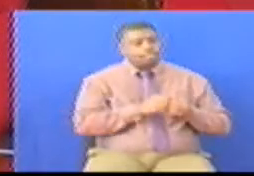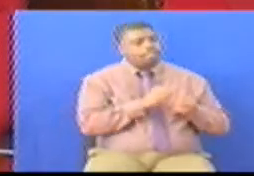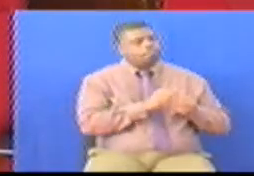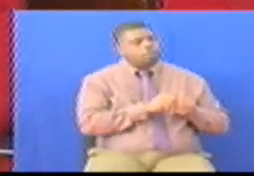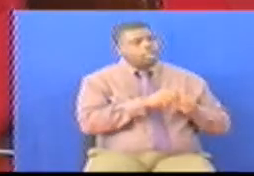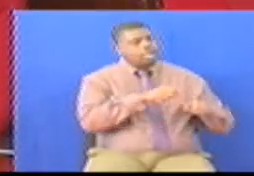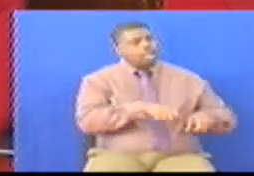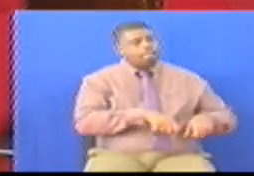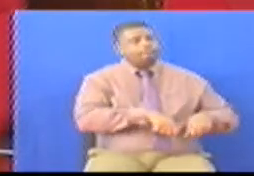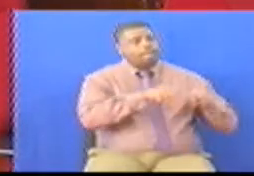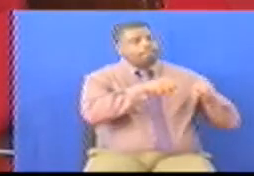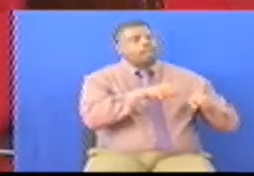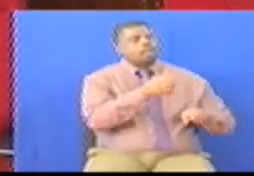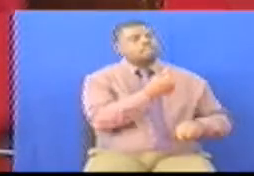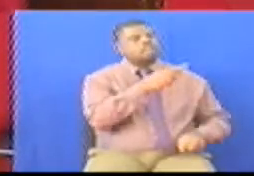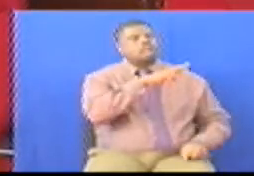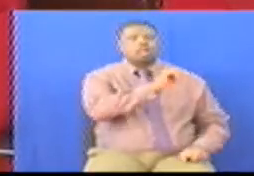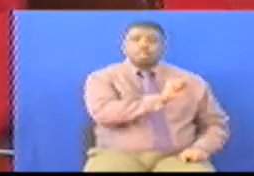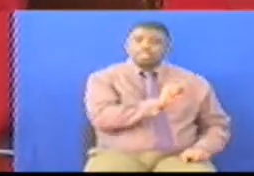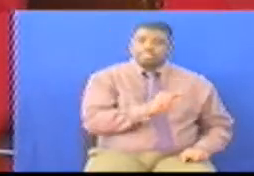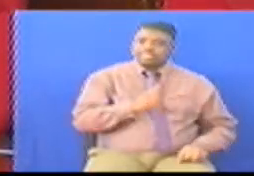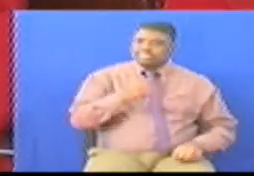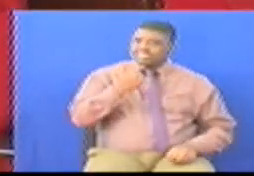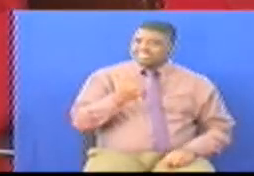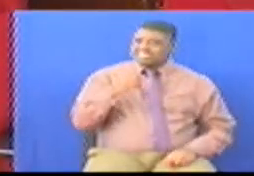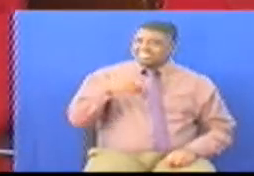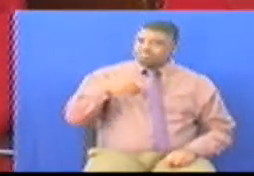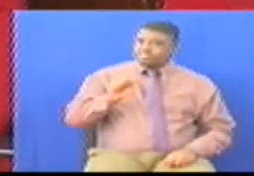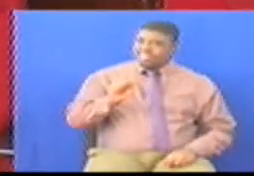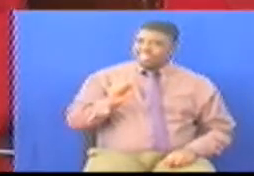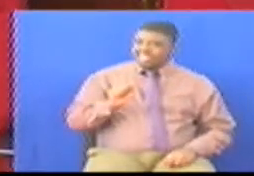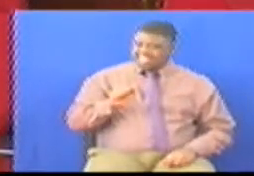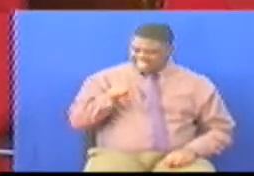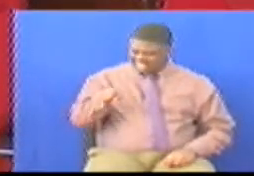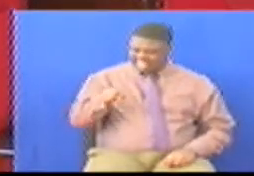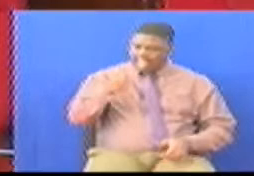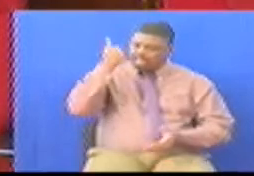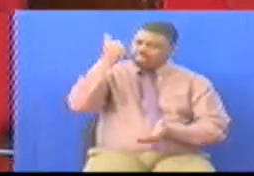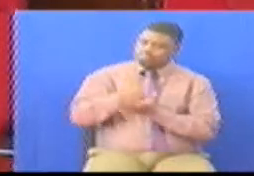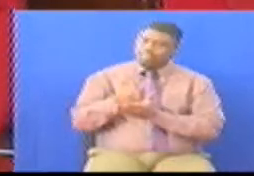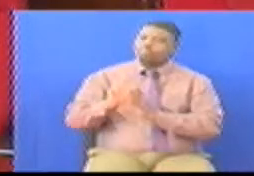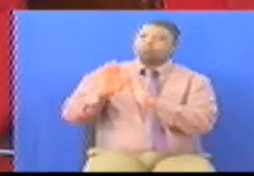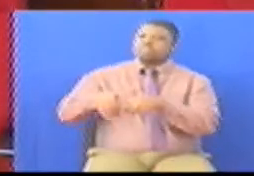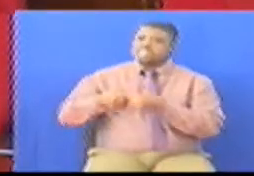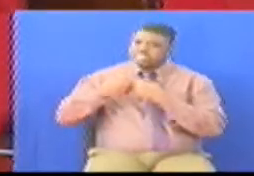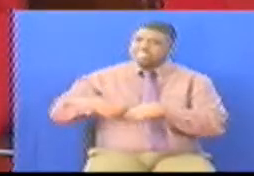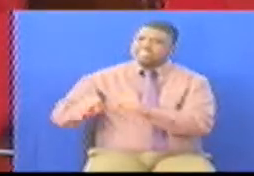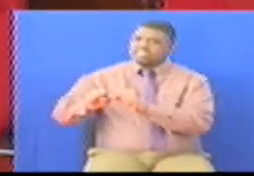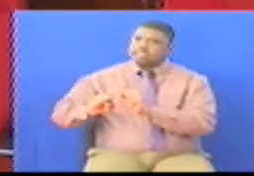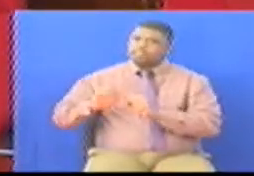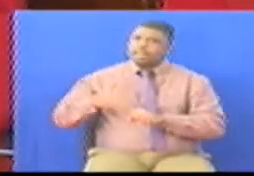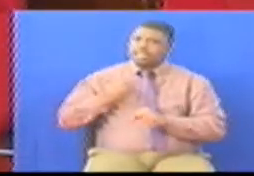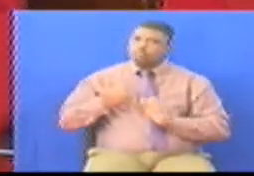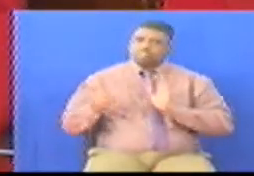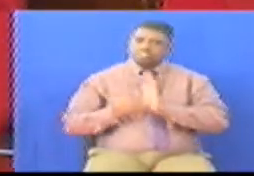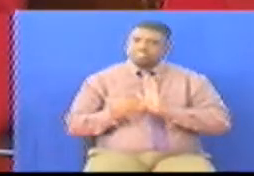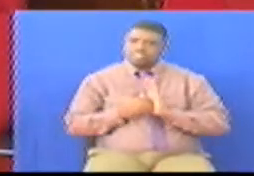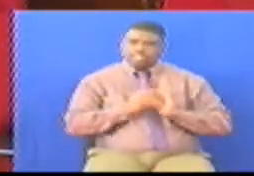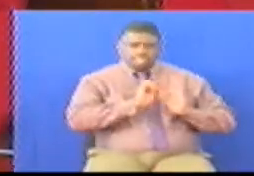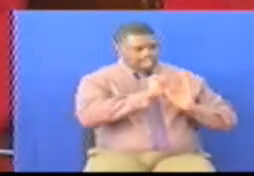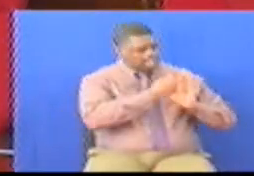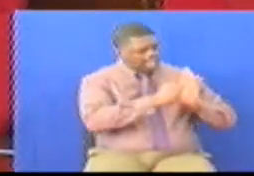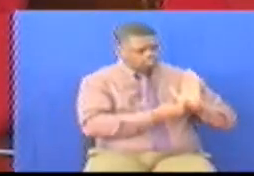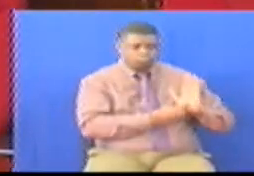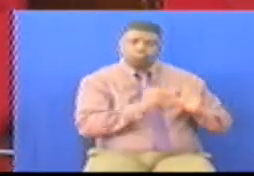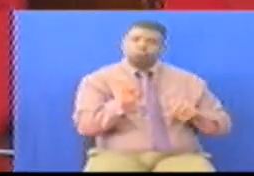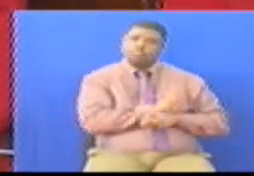TRA. Bunge liazimia kwamba TPA itekeleze kwa ukamilifu matakwa ya sheria na ya manunuzi ya umma na kanuni zake katika eneo